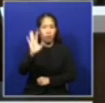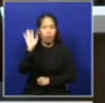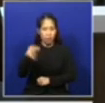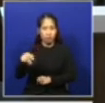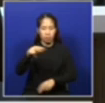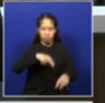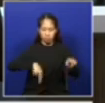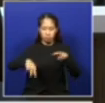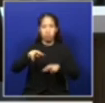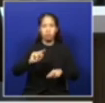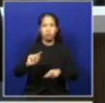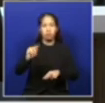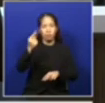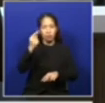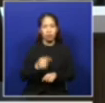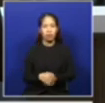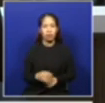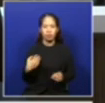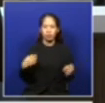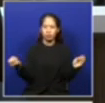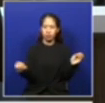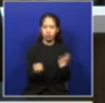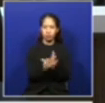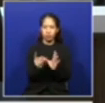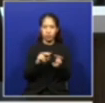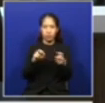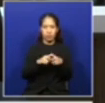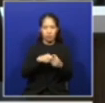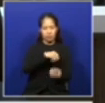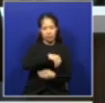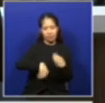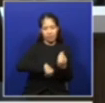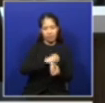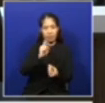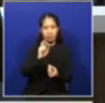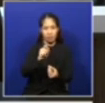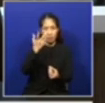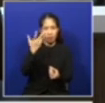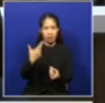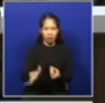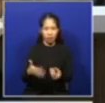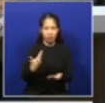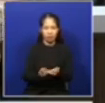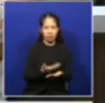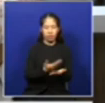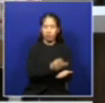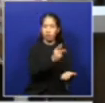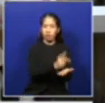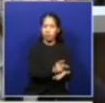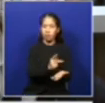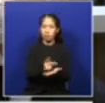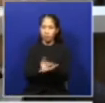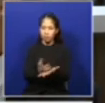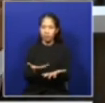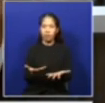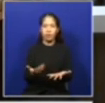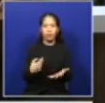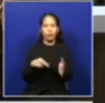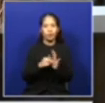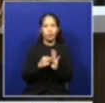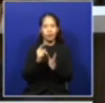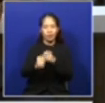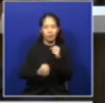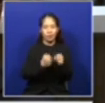ส่งผลต่อปัญหาการแก้ไขปัญหาเศรษฐกิจและการเจ็บรายได้นั่นหมายความว่างบประมาณปี